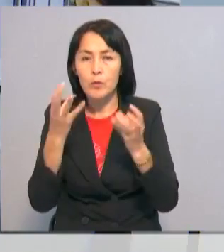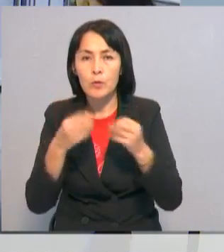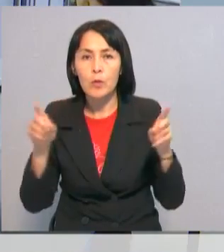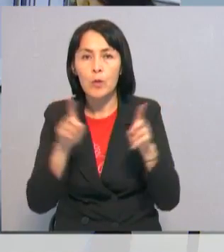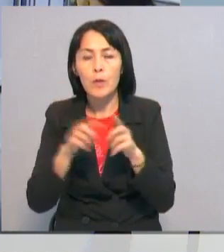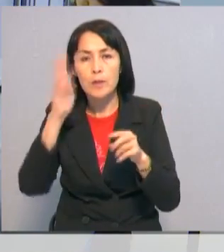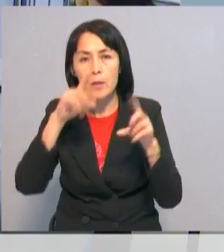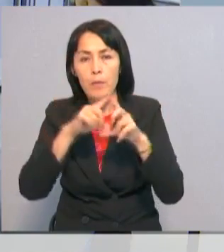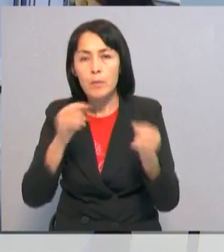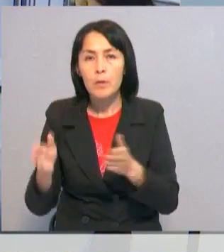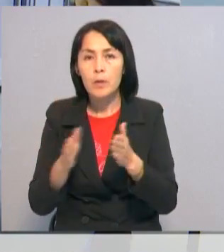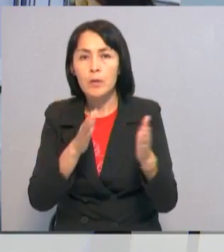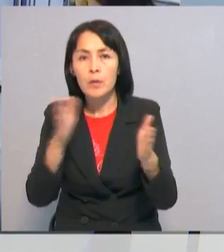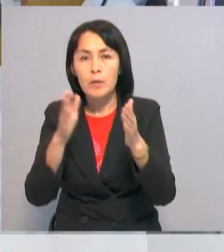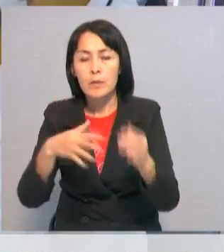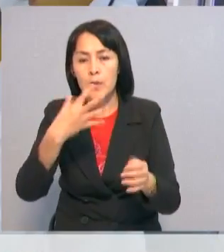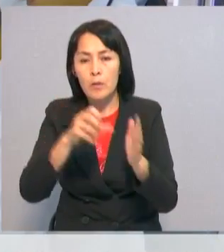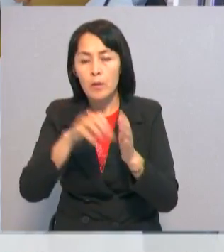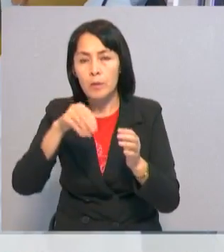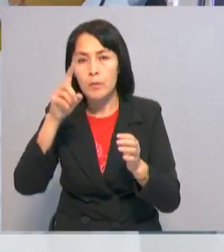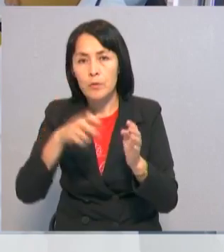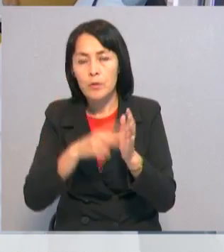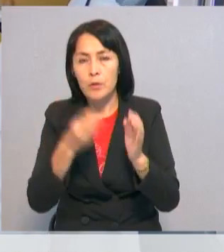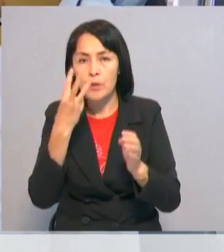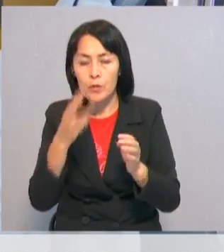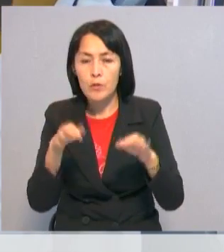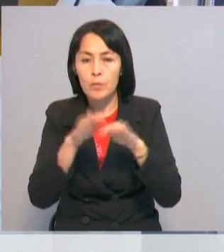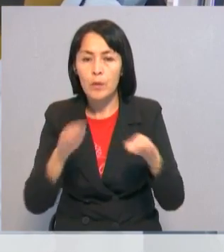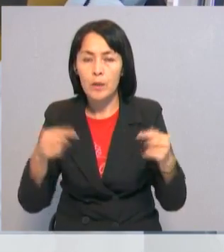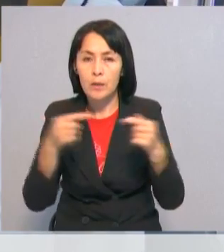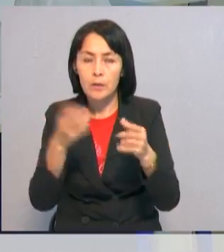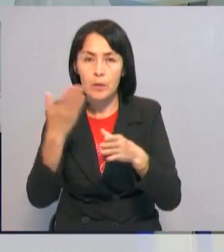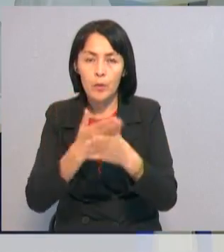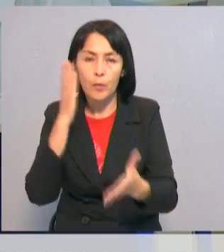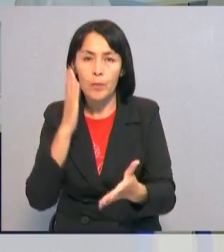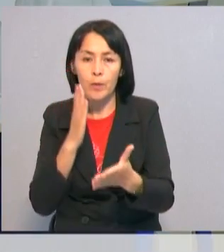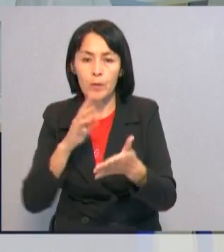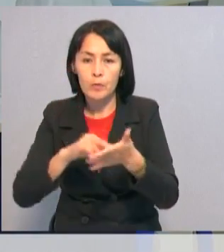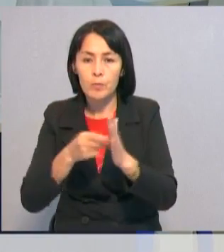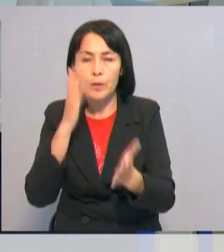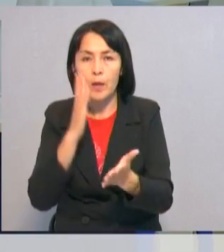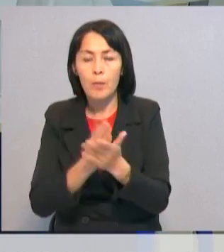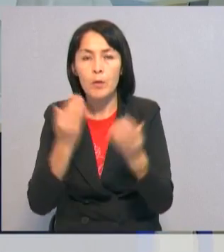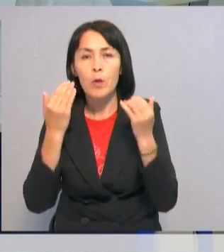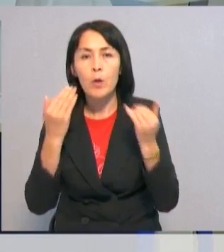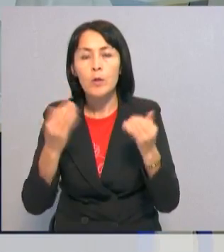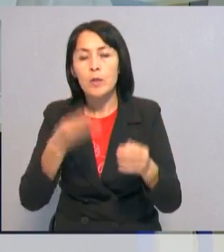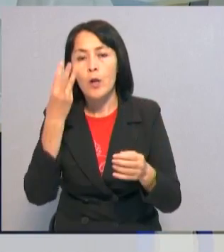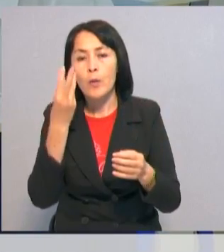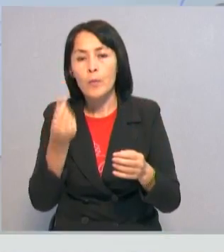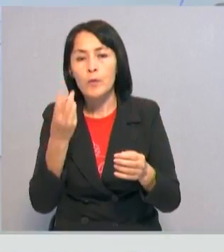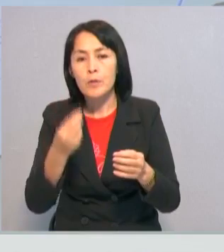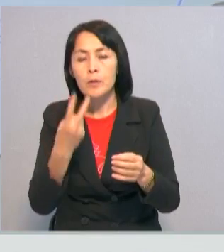Сонымен биыл мектепке жол акциясы аясында 56183 балаға тиісті көмек көрсету жоспарланып отыр. Ол үшін